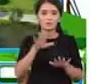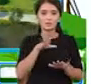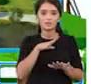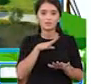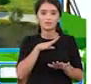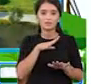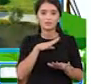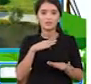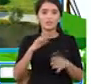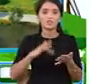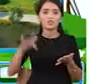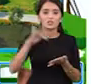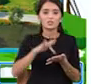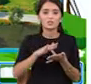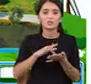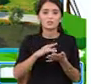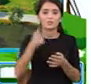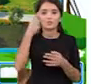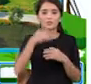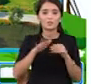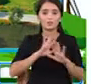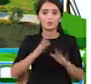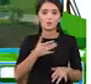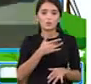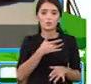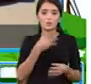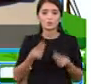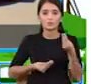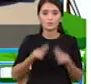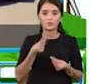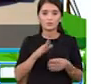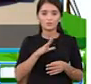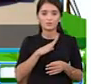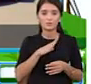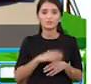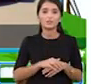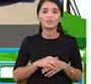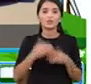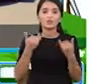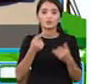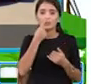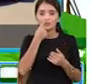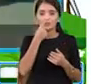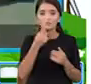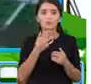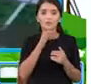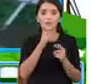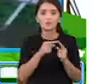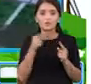ketdi. Shahrimni taniyolmay, yuragim o'ynab ketdi. Shu yaqin